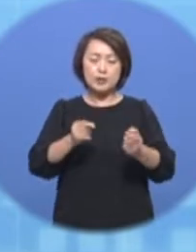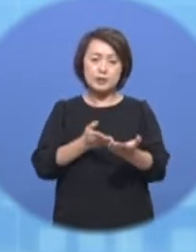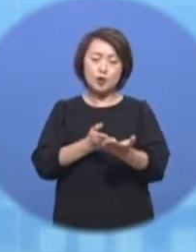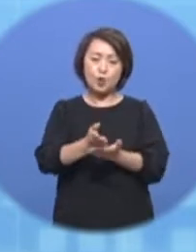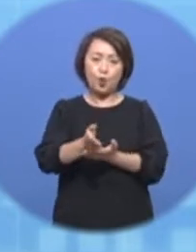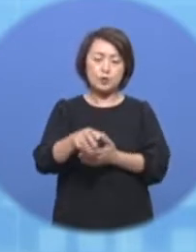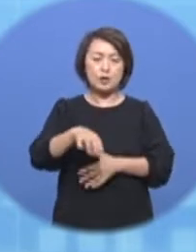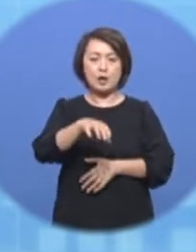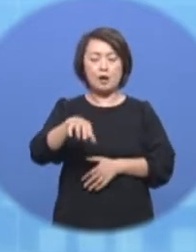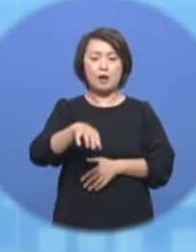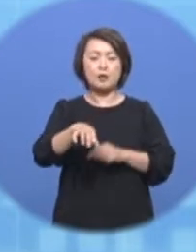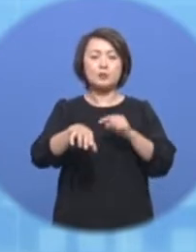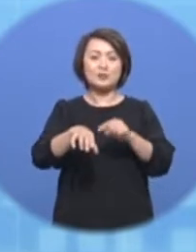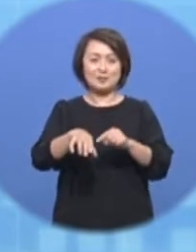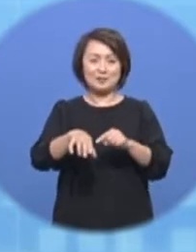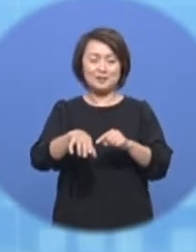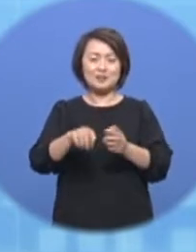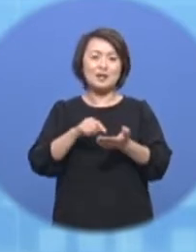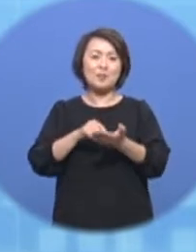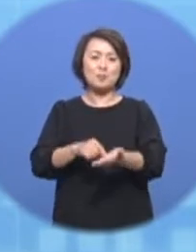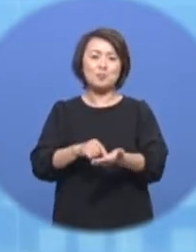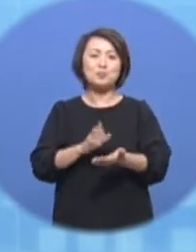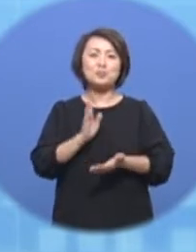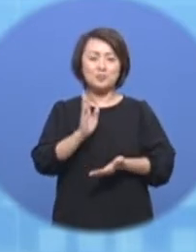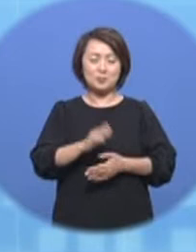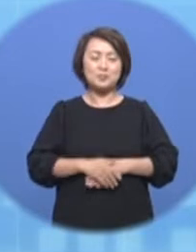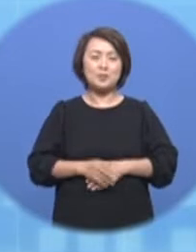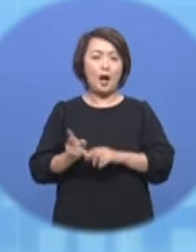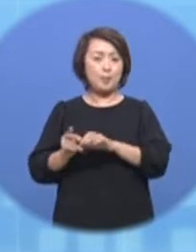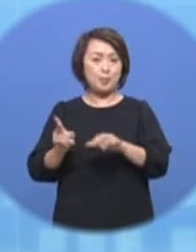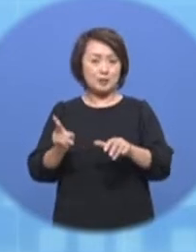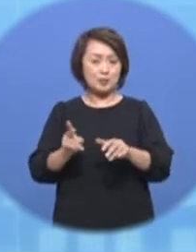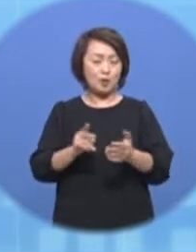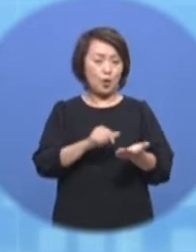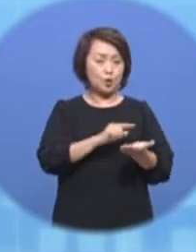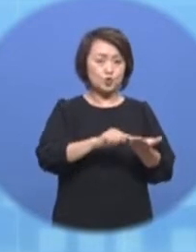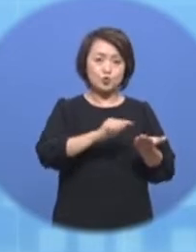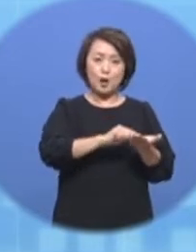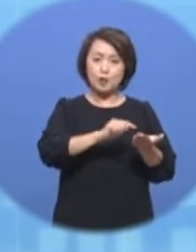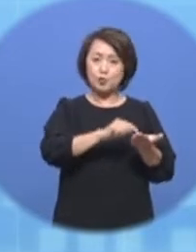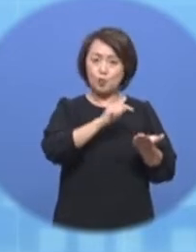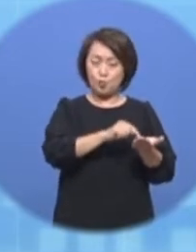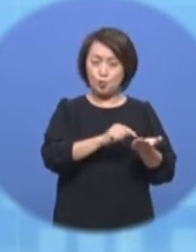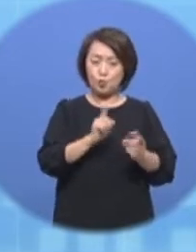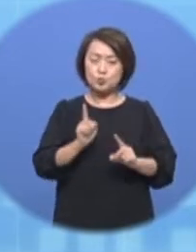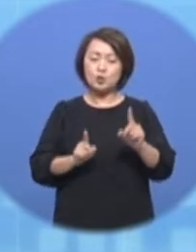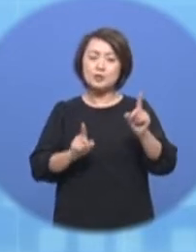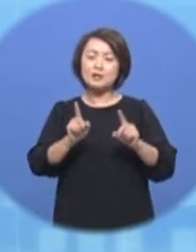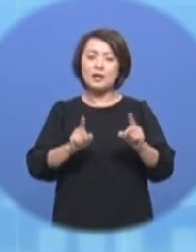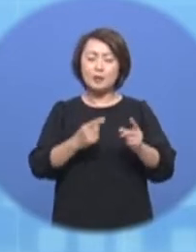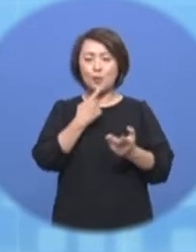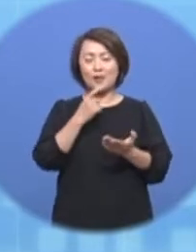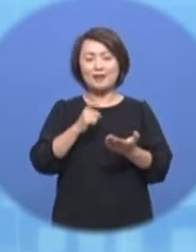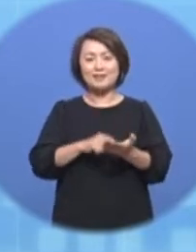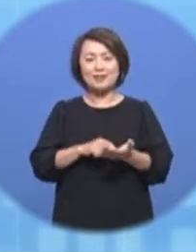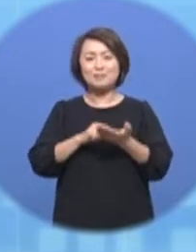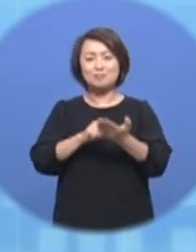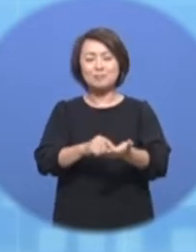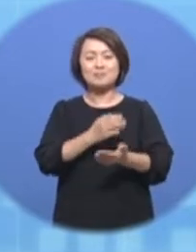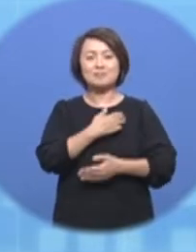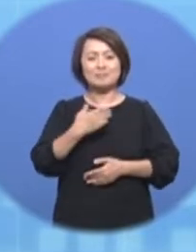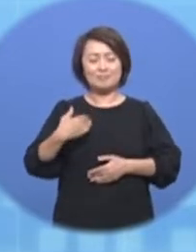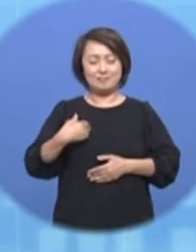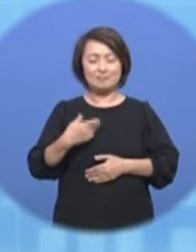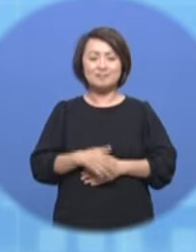プレゼント応募フォームからご応募ください。パソコン、スマートフォン、どちらでも簡単に応募できます